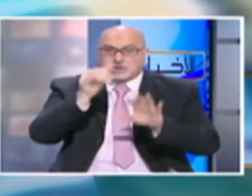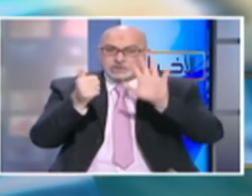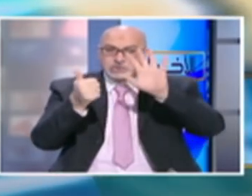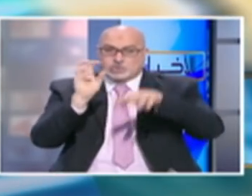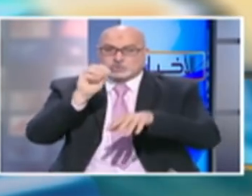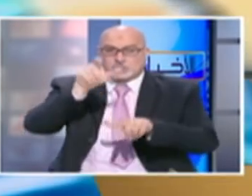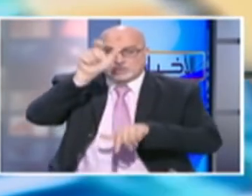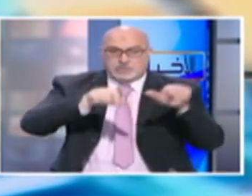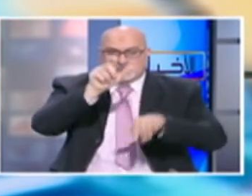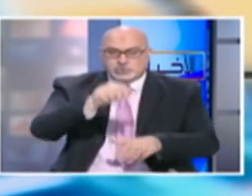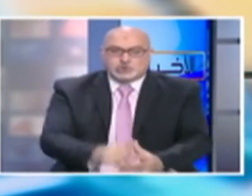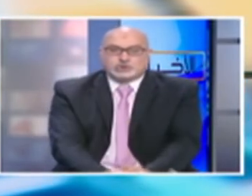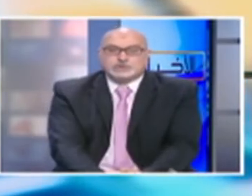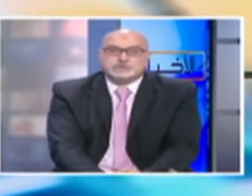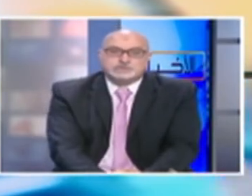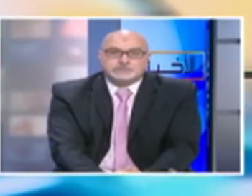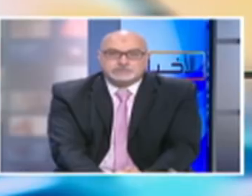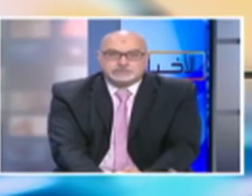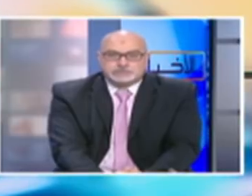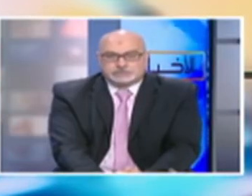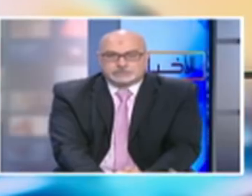55 و60 شخصاً.